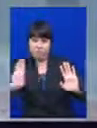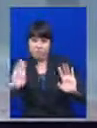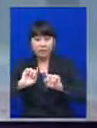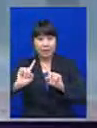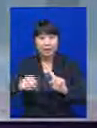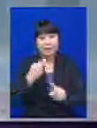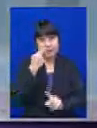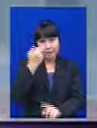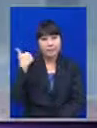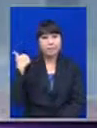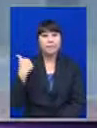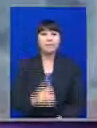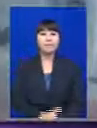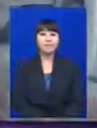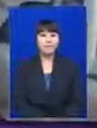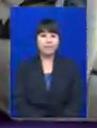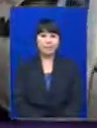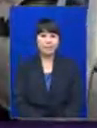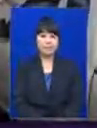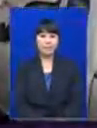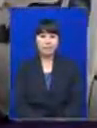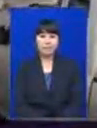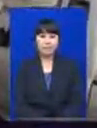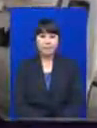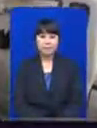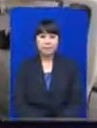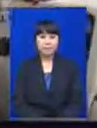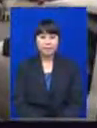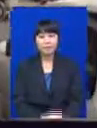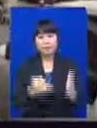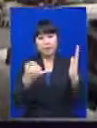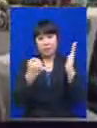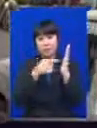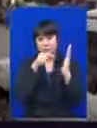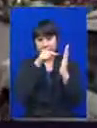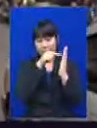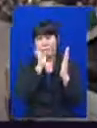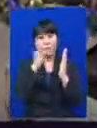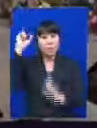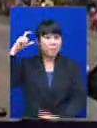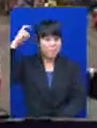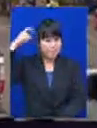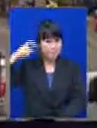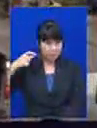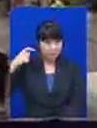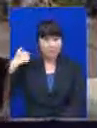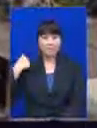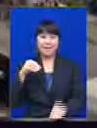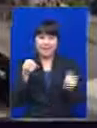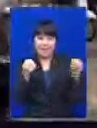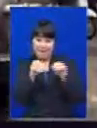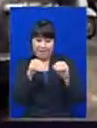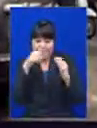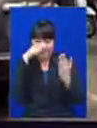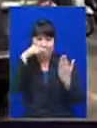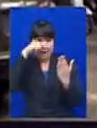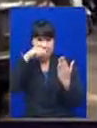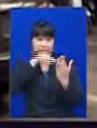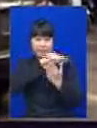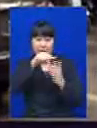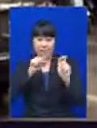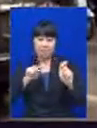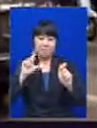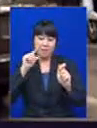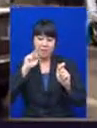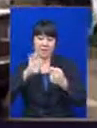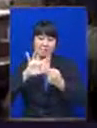มีให้เห็นเช่นเดียวกันครับจังหวัดท่าขี้เหล็กสหภาพเมียนมามีชายแดนติดกับประเทศไทยฝั่งอำเภอแม่ส